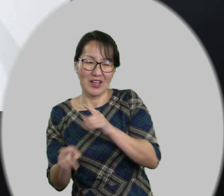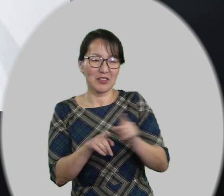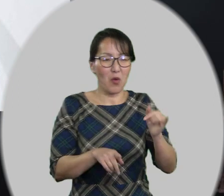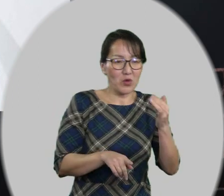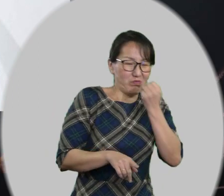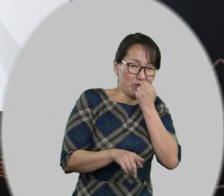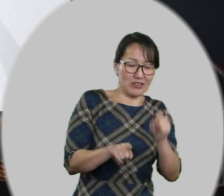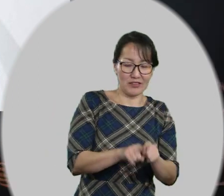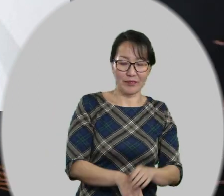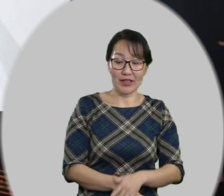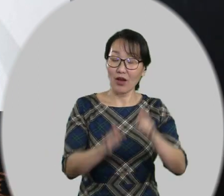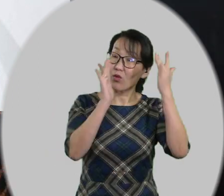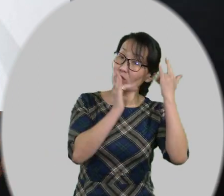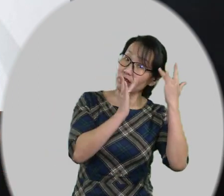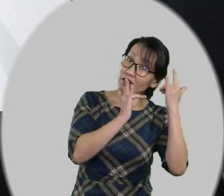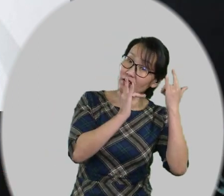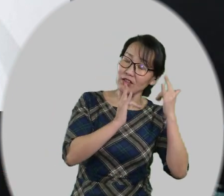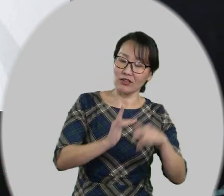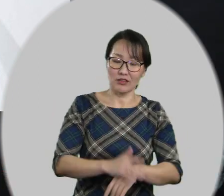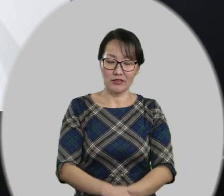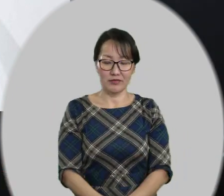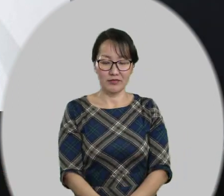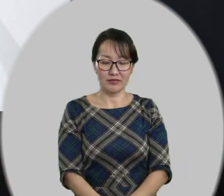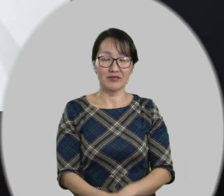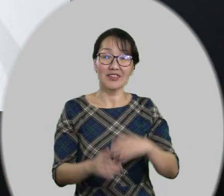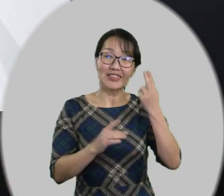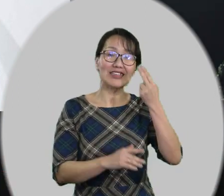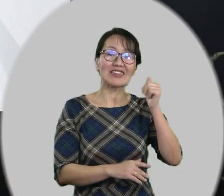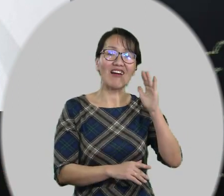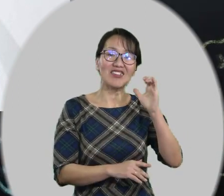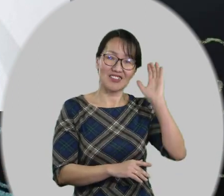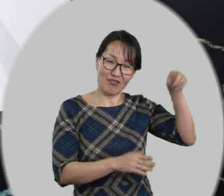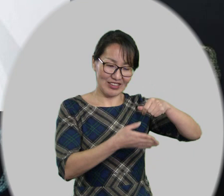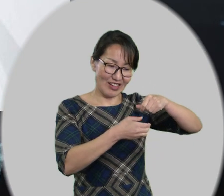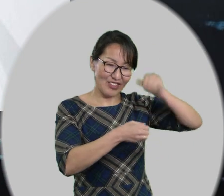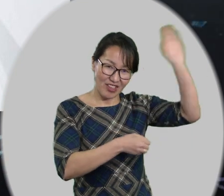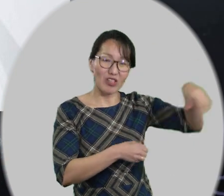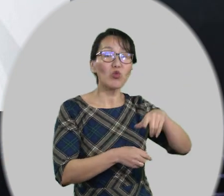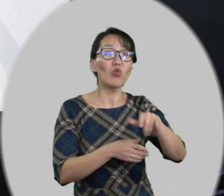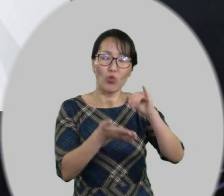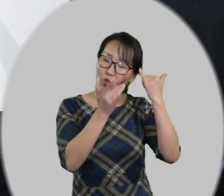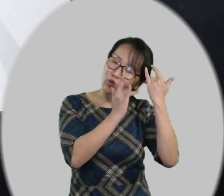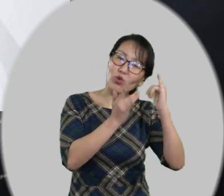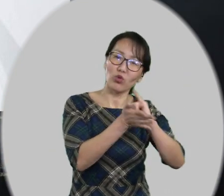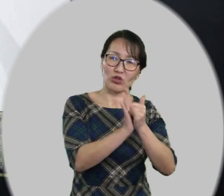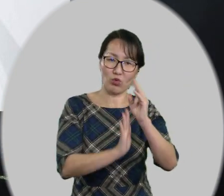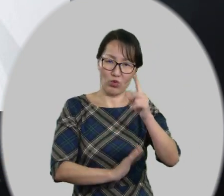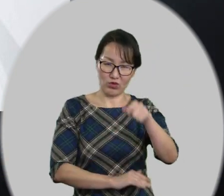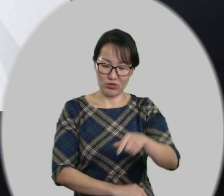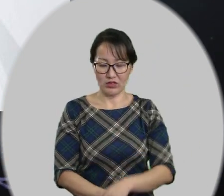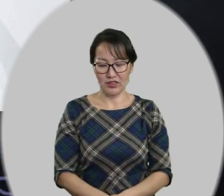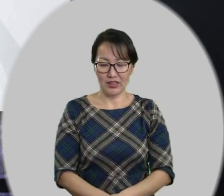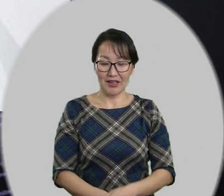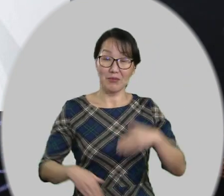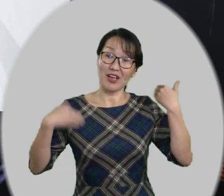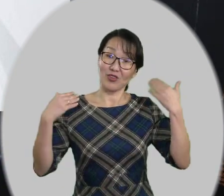Энэ бол бас хэл зүг байх нэ. За, унтхыг давсанд явах гэж нэрлж хэлж болдог